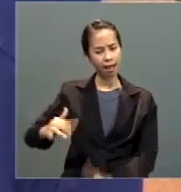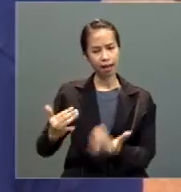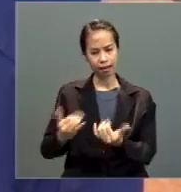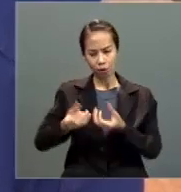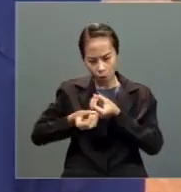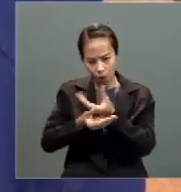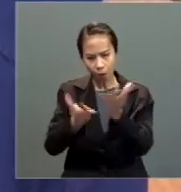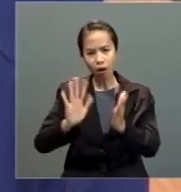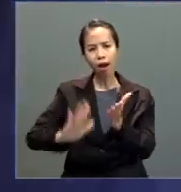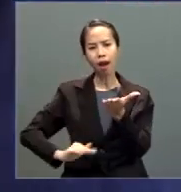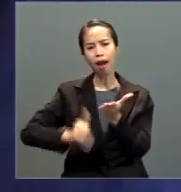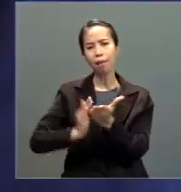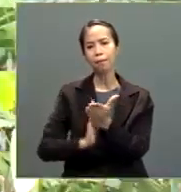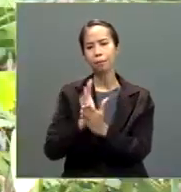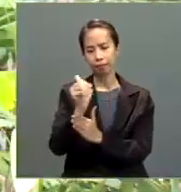ได